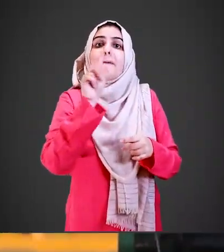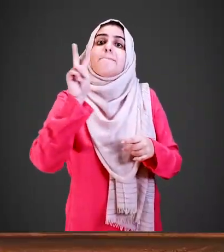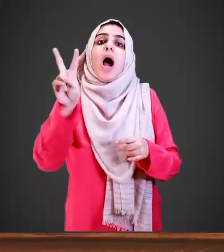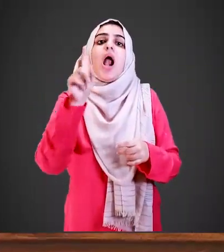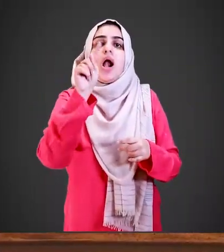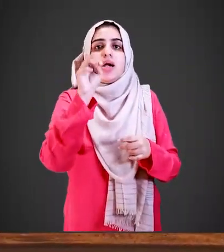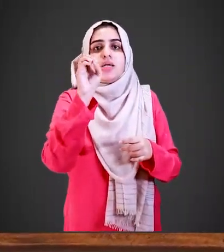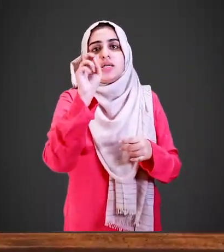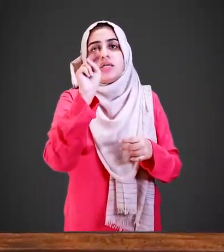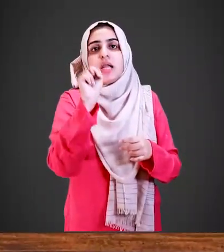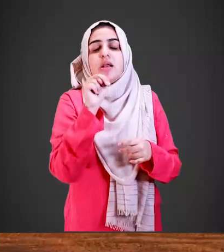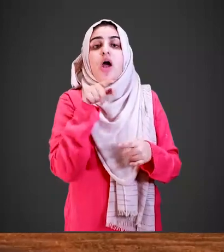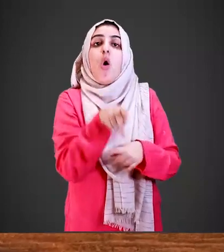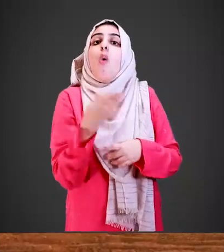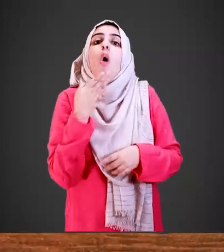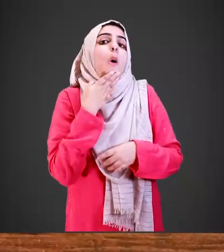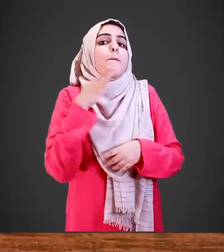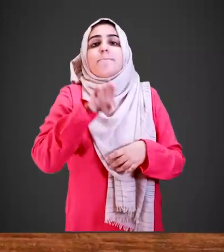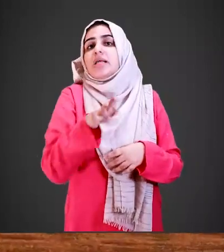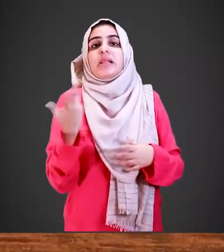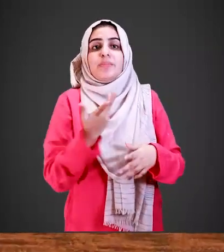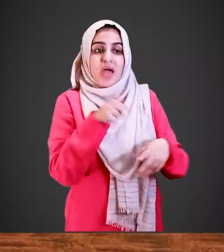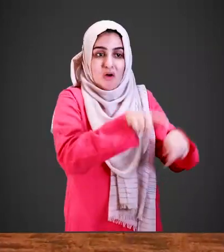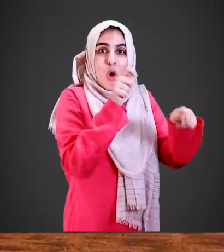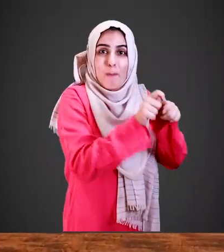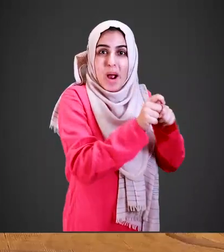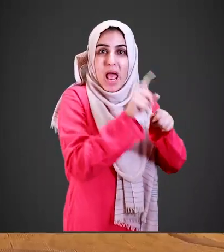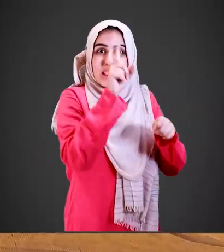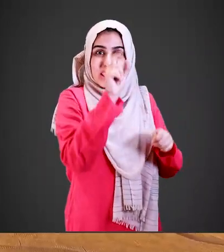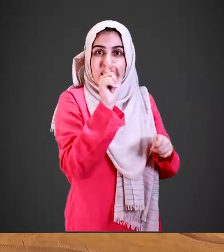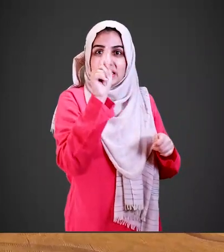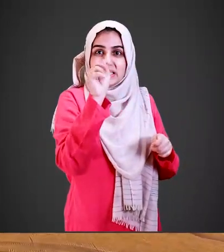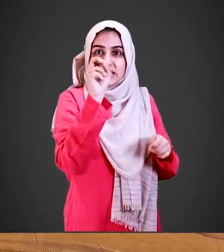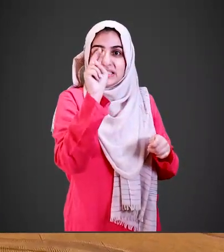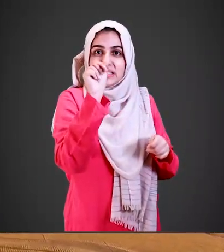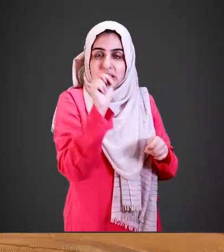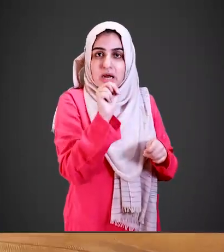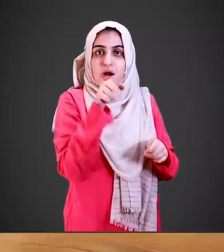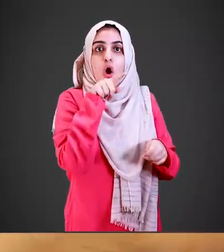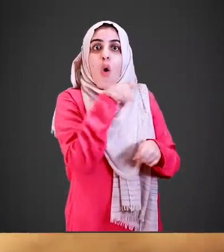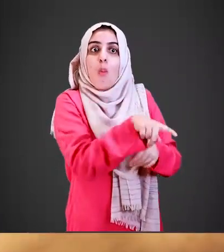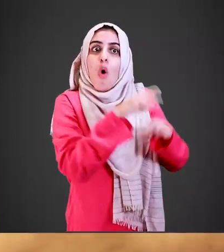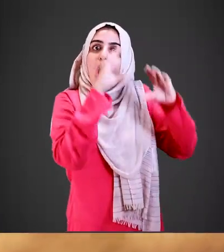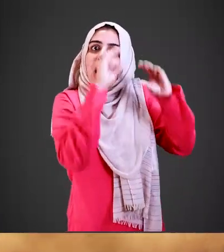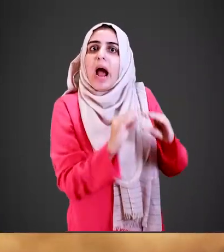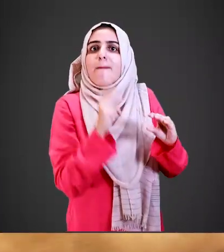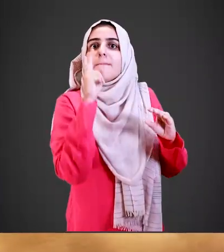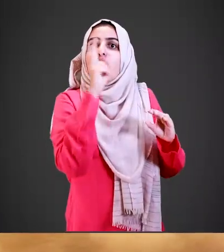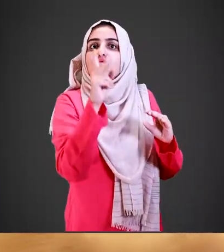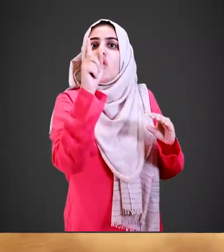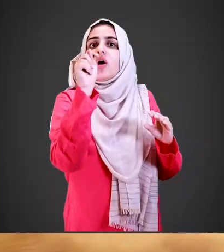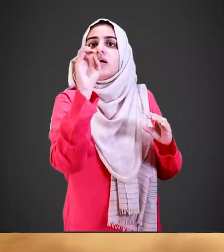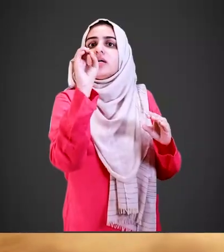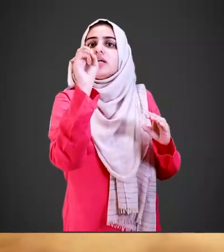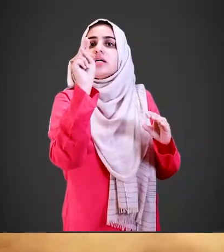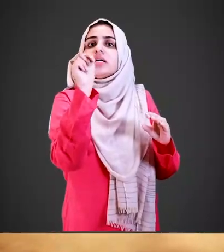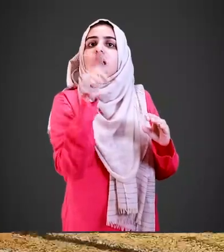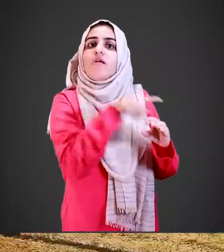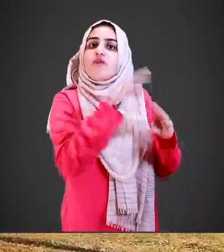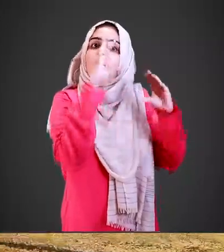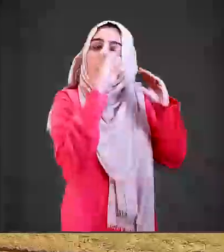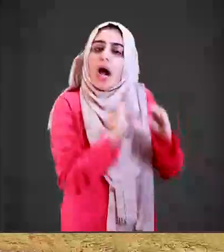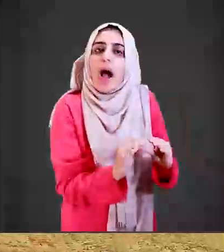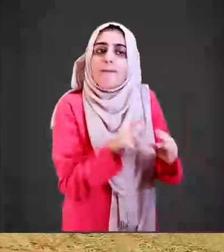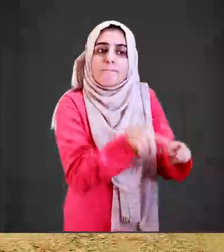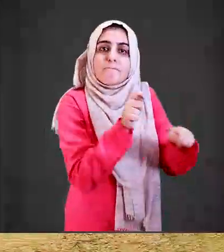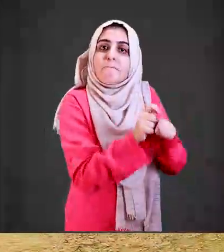12 टन है, तो इसका मतलब ये है कि आपकी प्रोडक्शन में 2 टन जो है उसकी कमी है, यानी आपकी जो टोटल